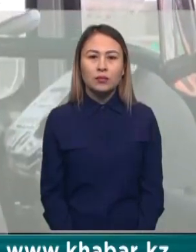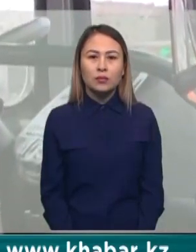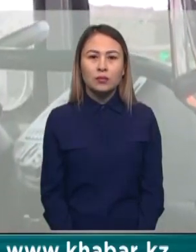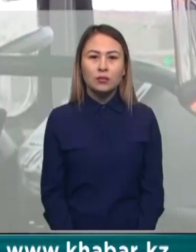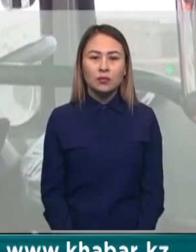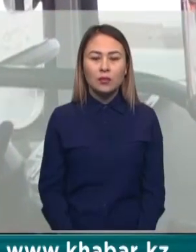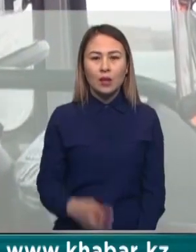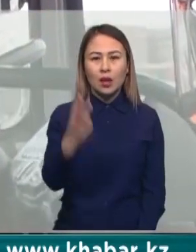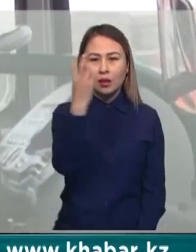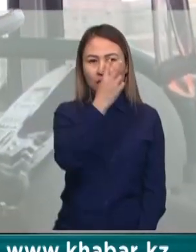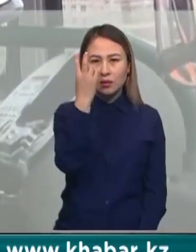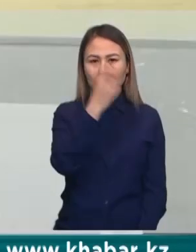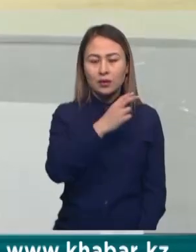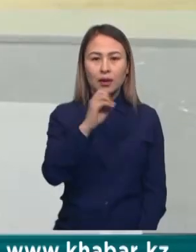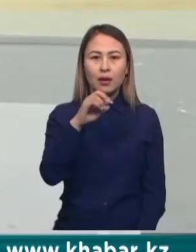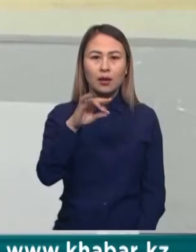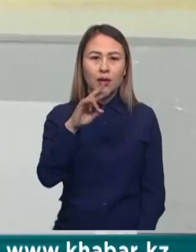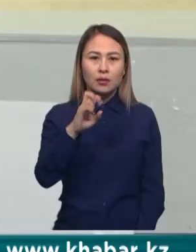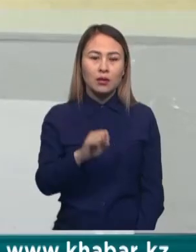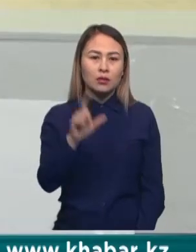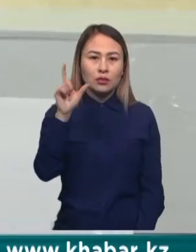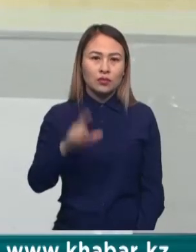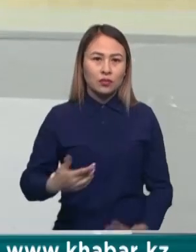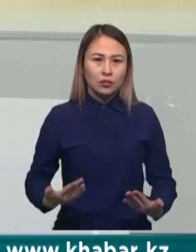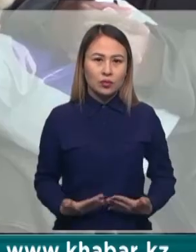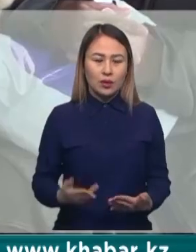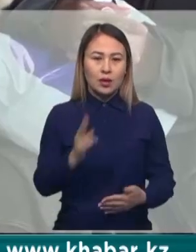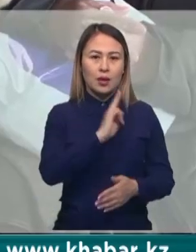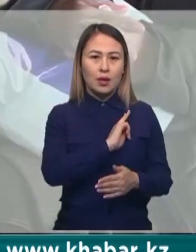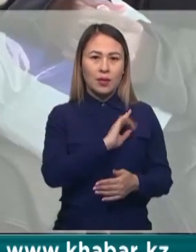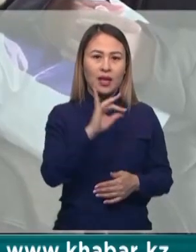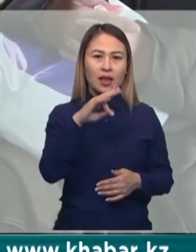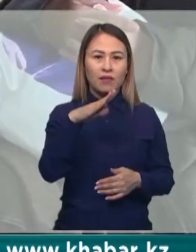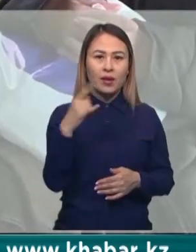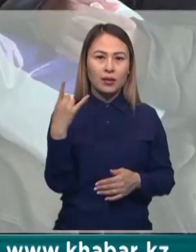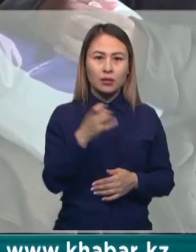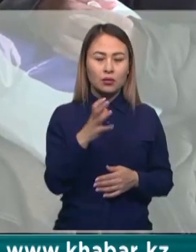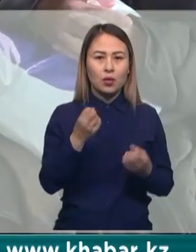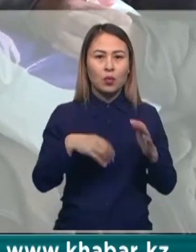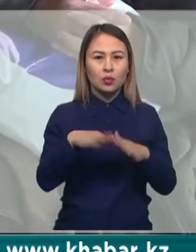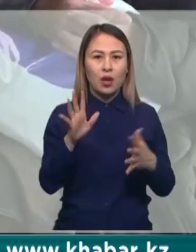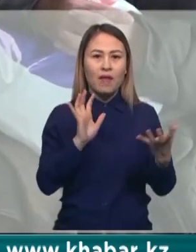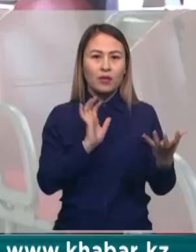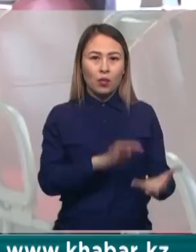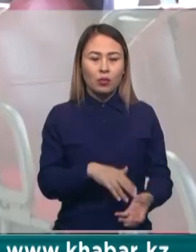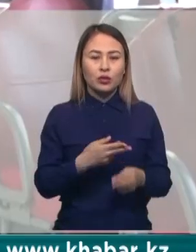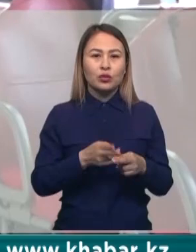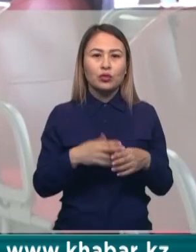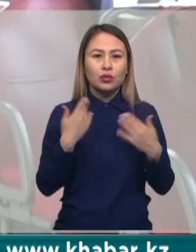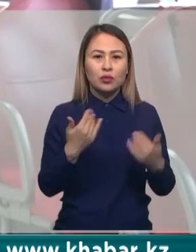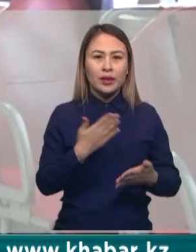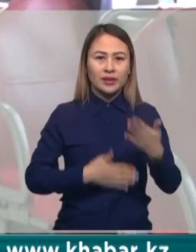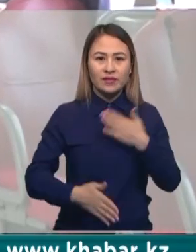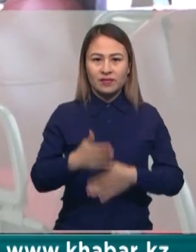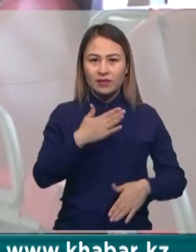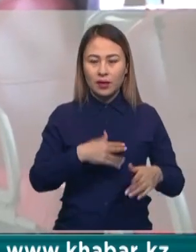Көру қабілетінен айырылған Елена есімді қала тұрғыны жұмысқа инва таксимен емес автобуспен барғанды жөн санайды. Айтуынша, мүмкіндігі